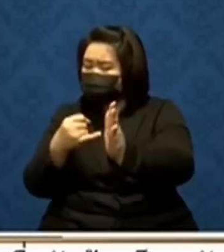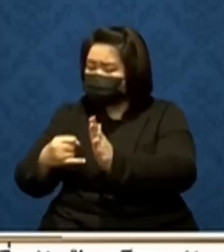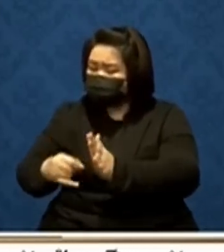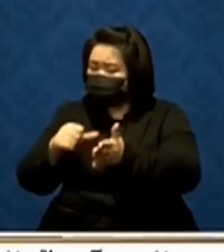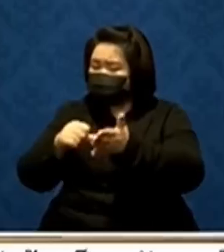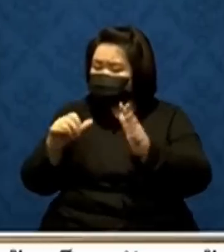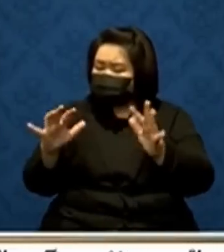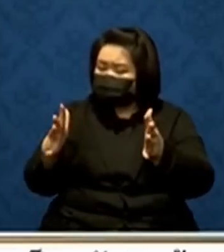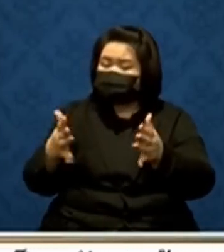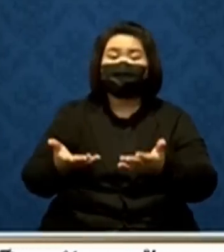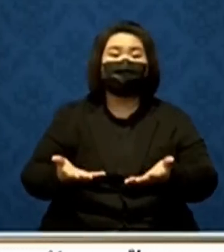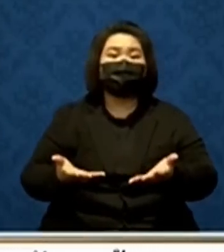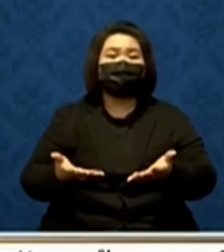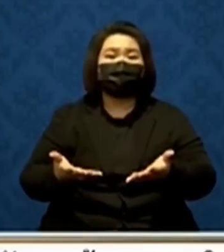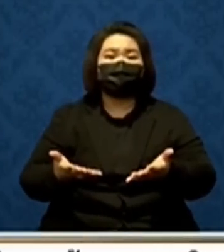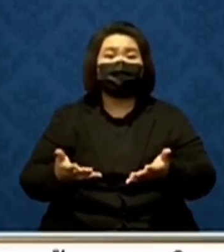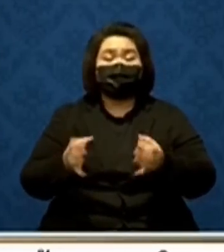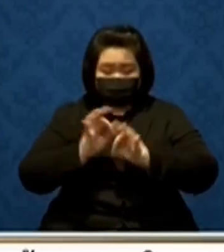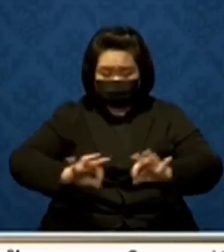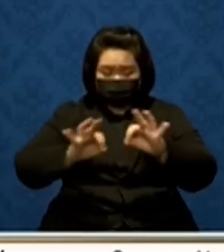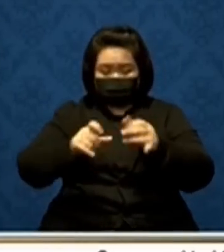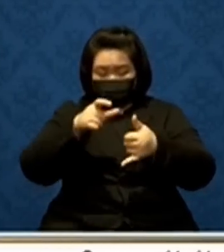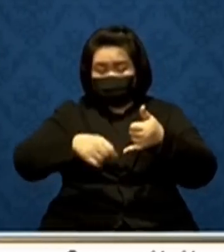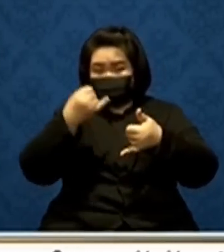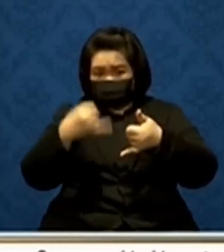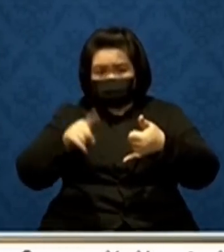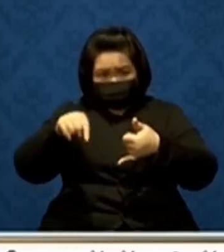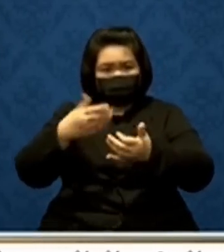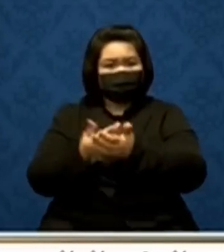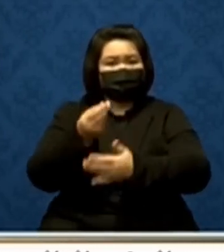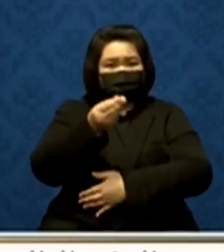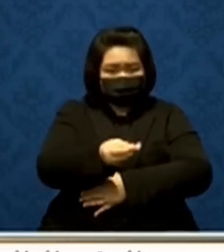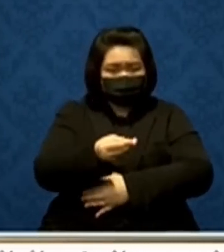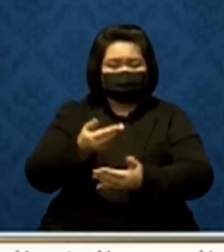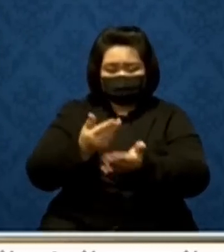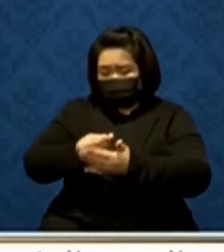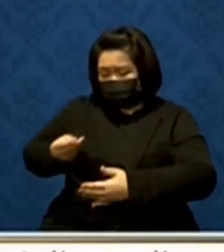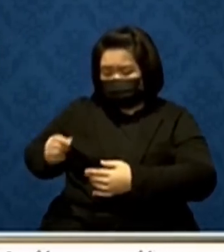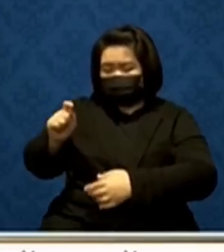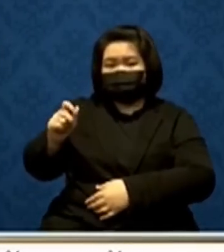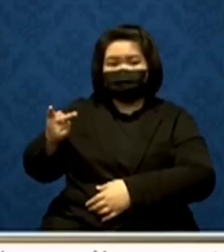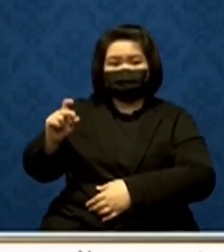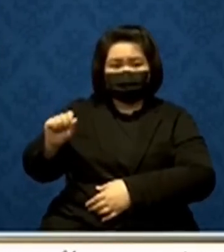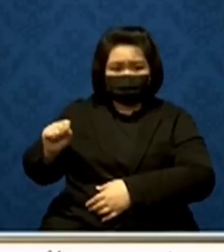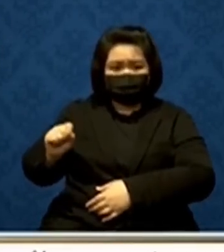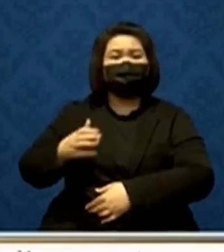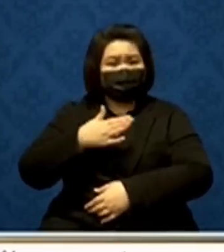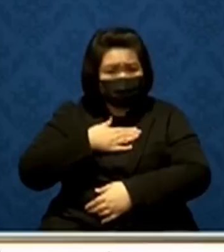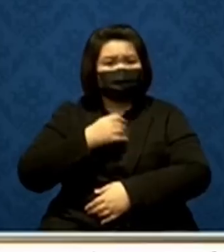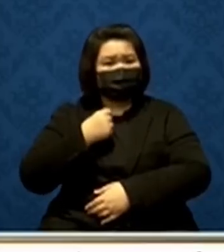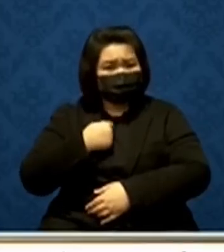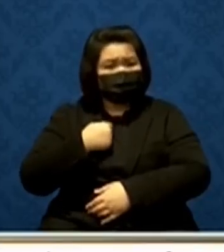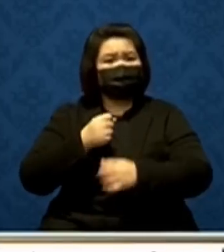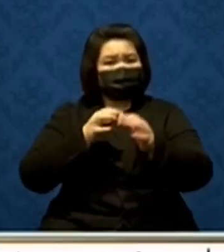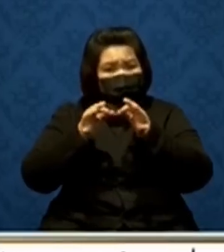การทุจริตเพื่อให้มีการชดใช้ความเสียหายที่เกิดขึ้นแก่รัฐหรืออ.กศก็ผมกำลังอธิบาย